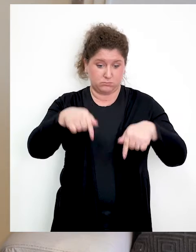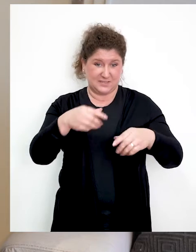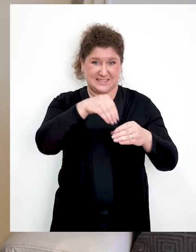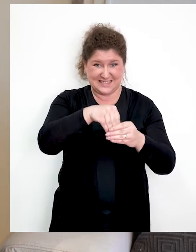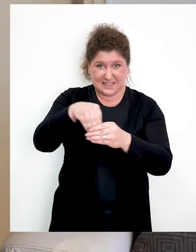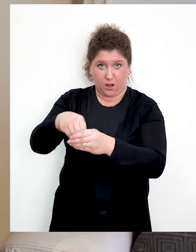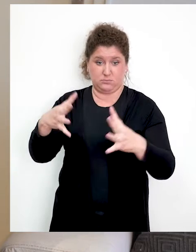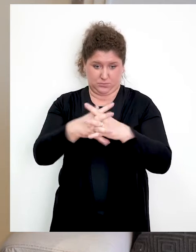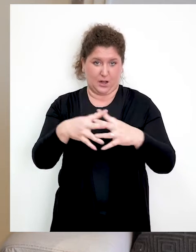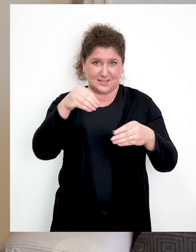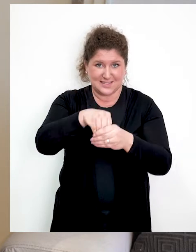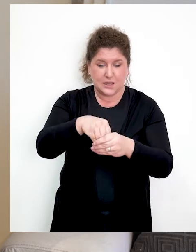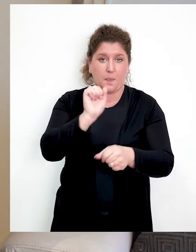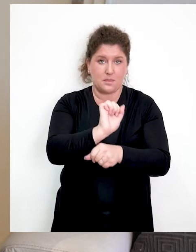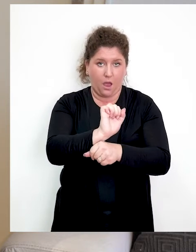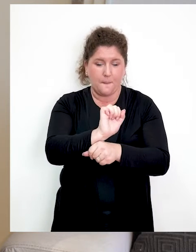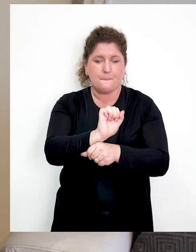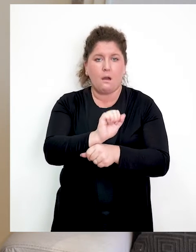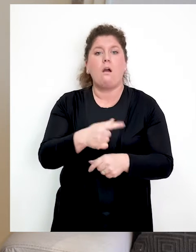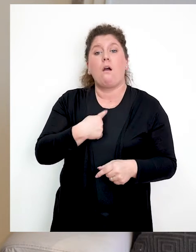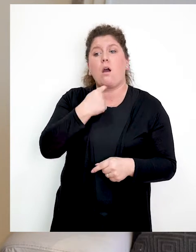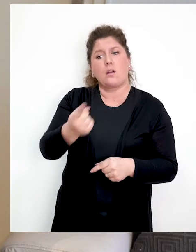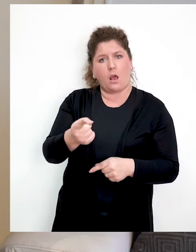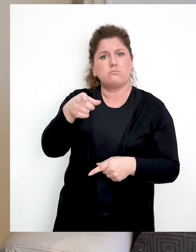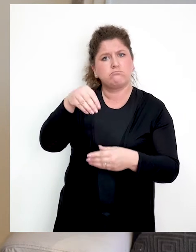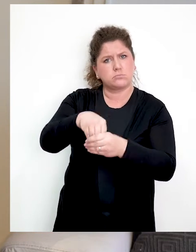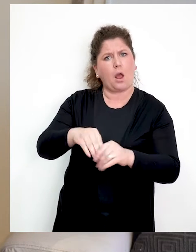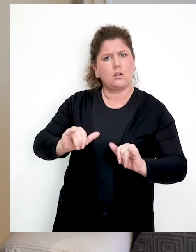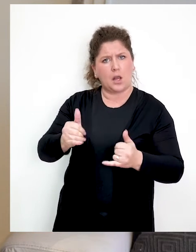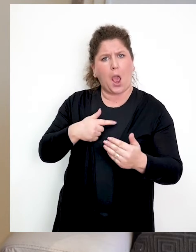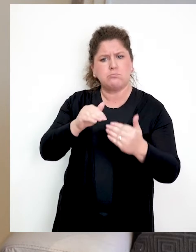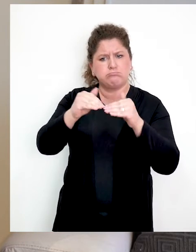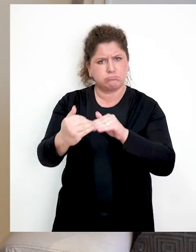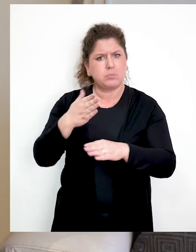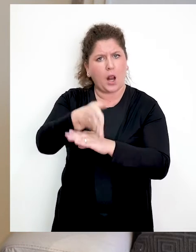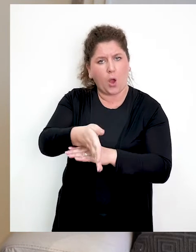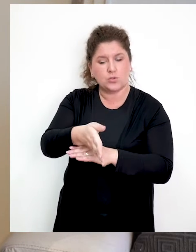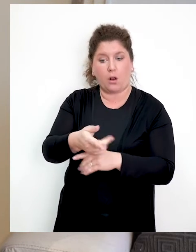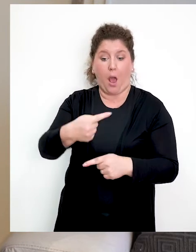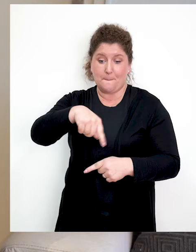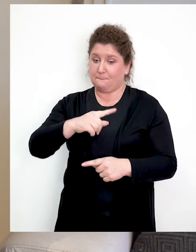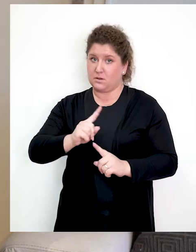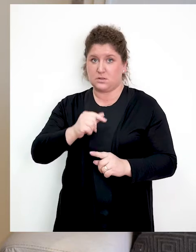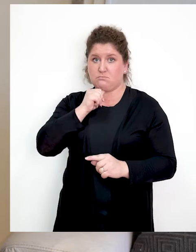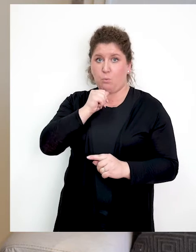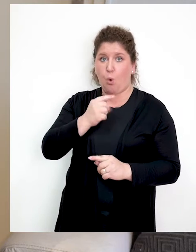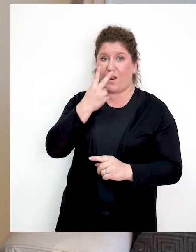najam, rekli su nam da su stanovi prilagođeni, mi ih nismo mogli vidjeti prije nego smo ušli u